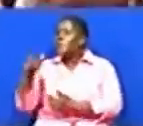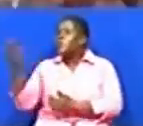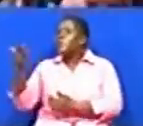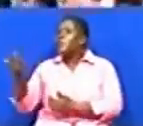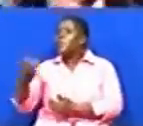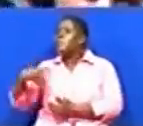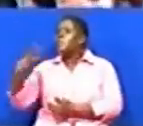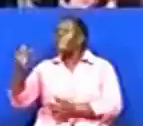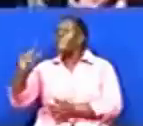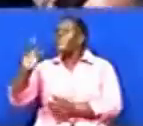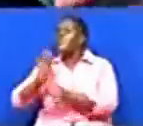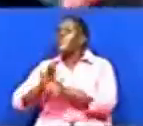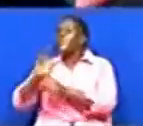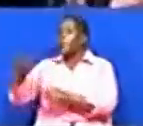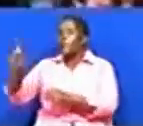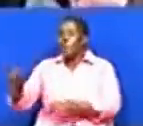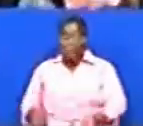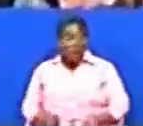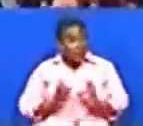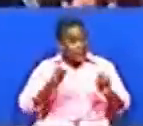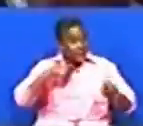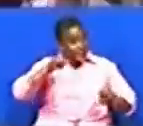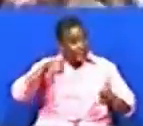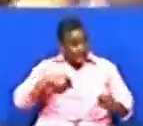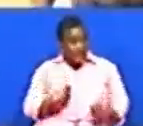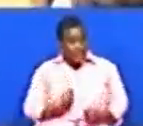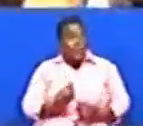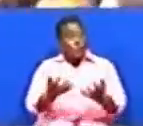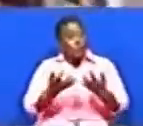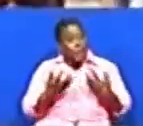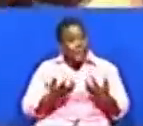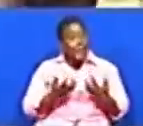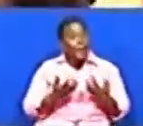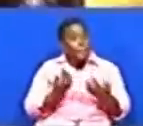na watu wengine. Tunaitaka hata shilingi 100 yako.